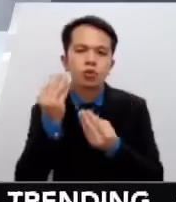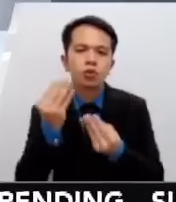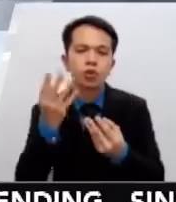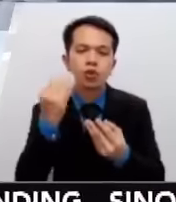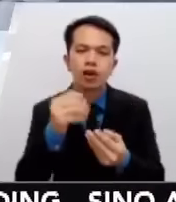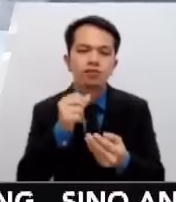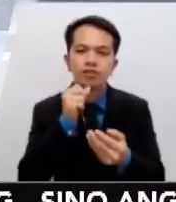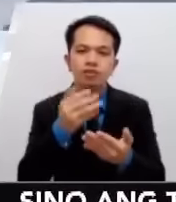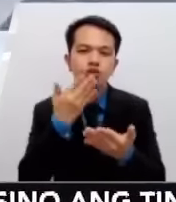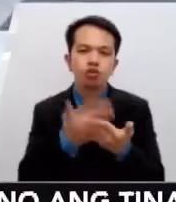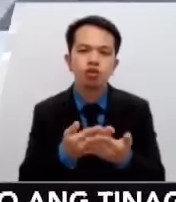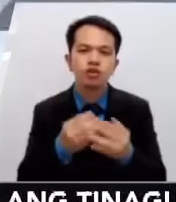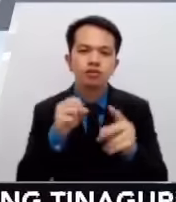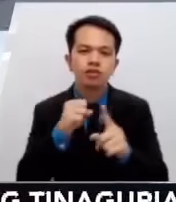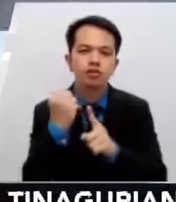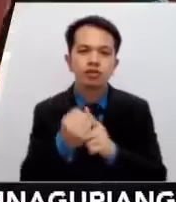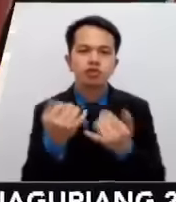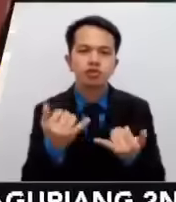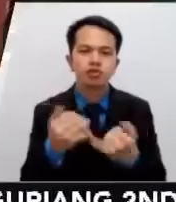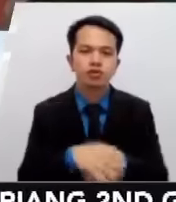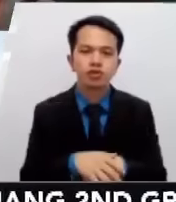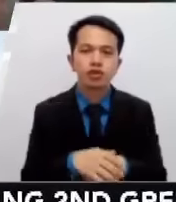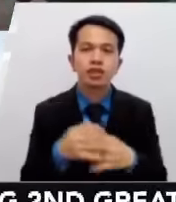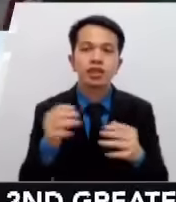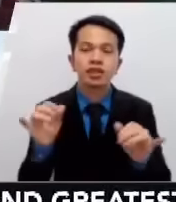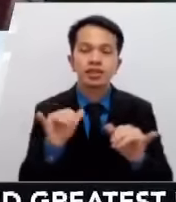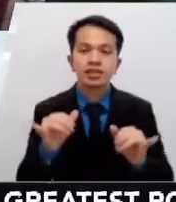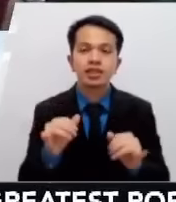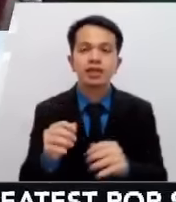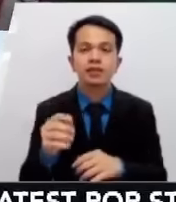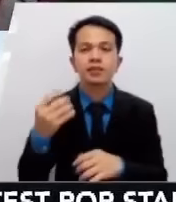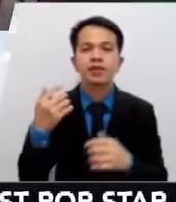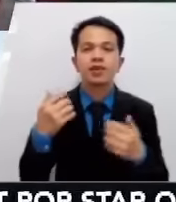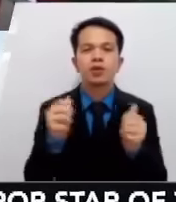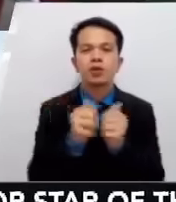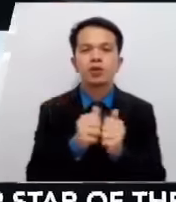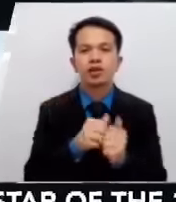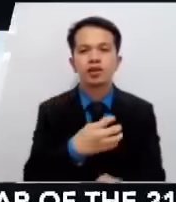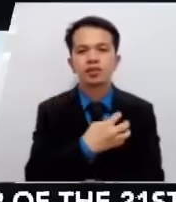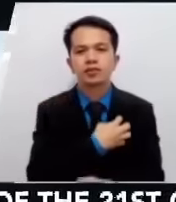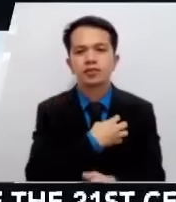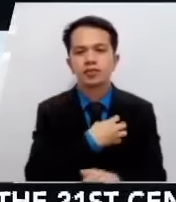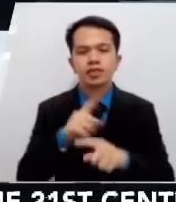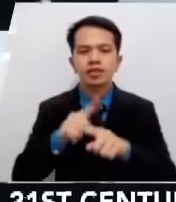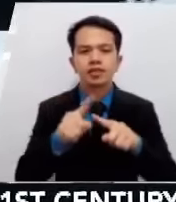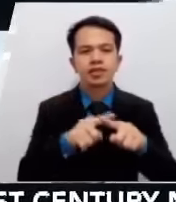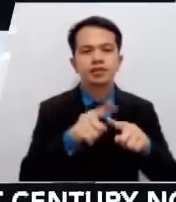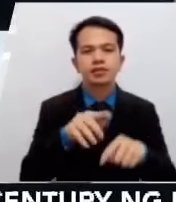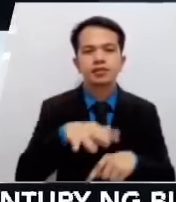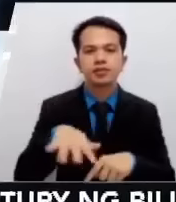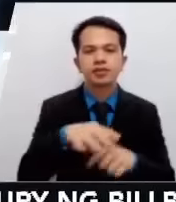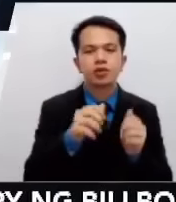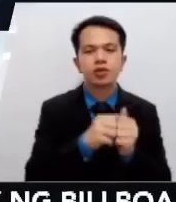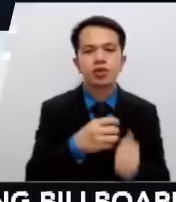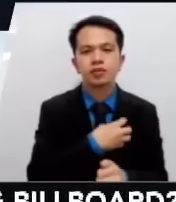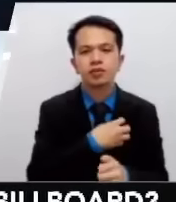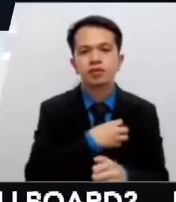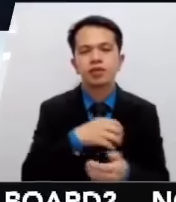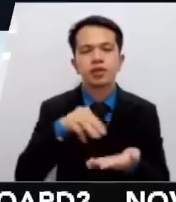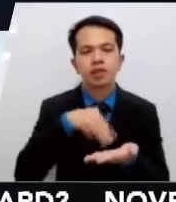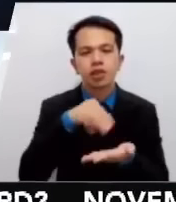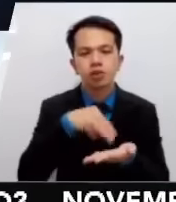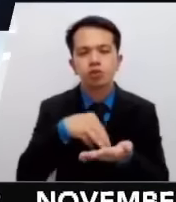nangyayari sa bansa. Nasa paligid din ng EDSA Shrine ang mga pulis mula sa iba't ibang lungsod kabilang na ang PNP Mandaluyong, Quezon City,